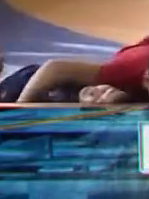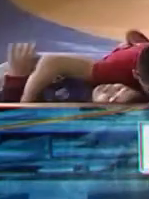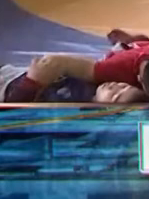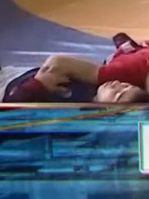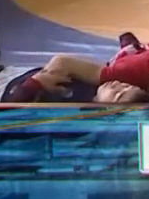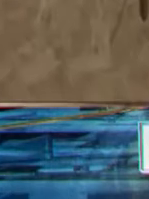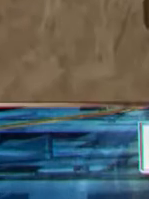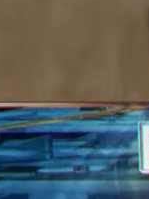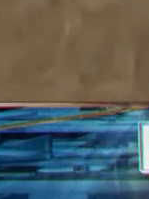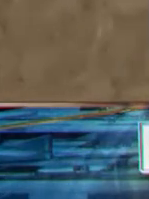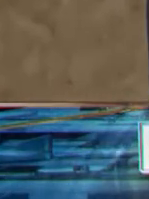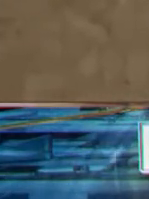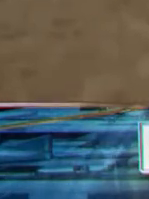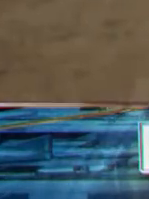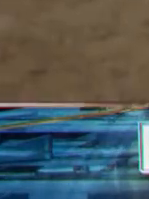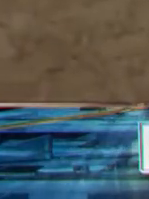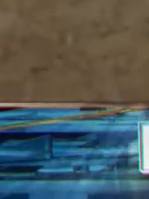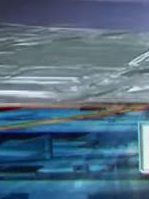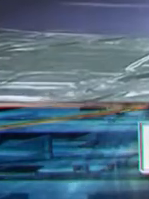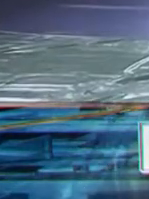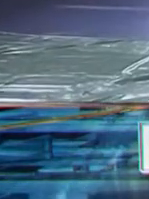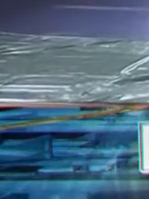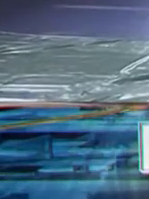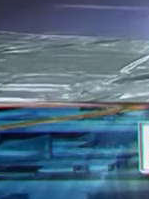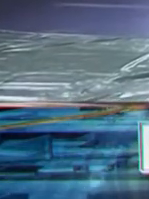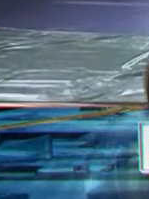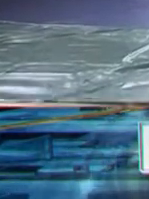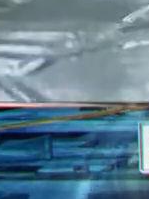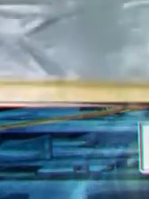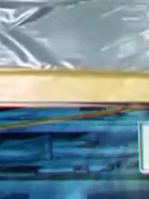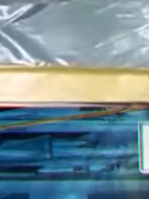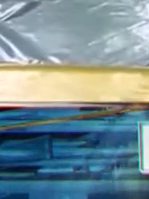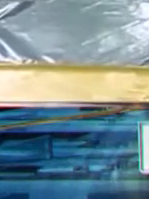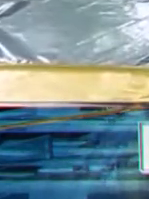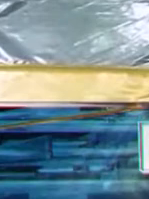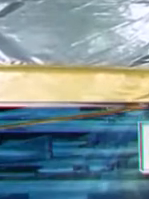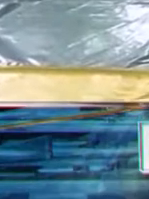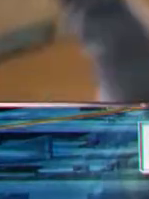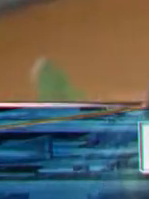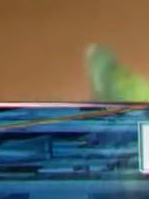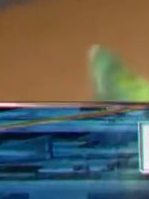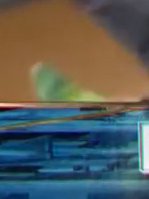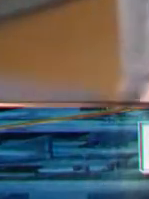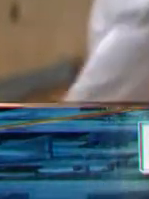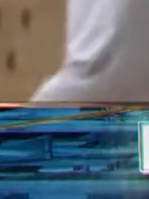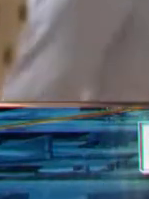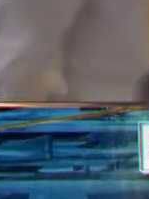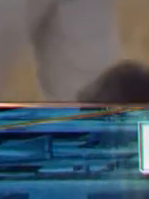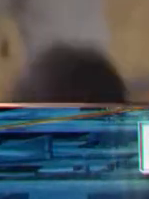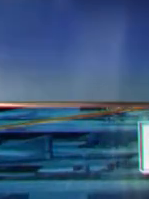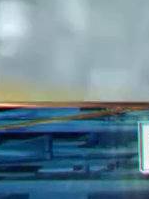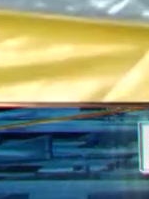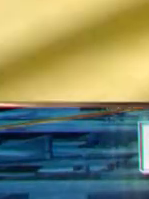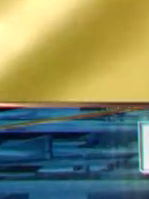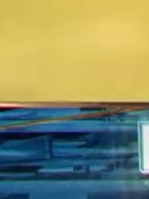Белоруссиядан жүлделі оралды. Грек-рим күресінен жасөспірімдер арасында өткен халықаралық турнирде Қазақстан құрамасы жалпы командалық есепте